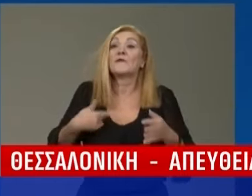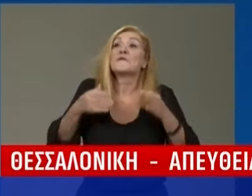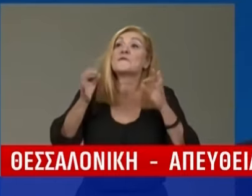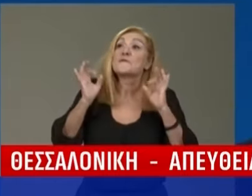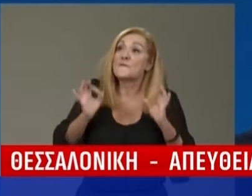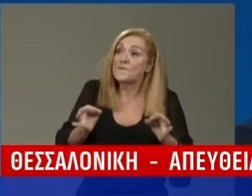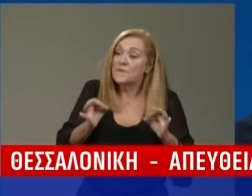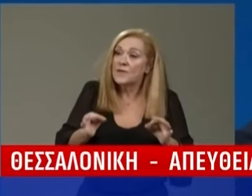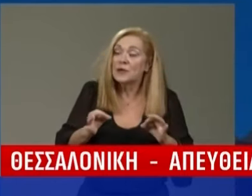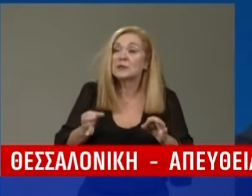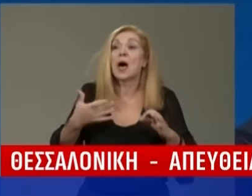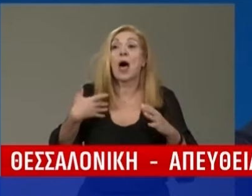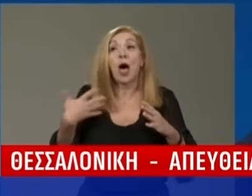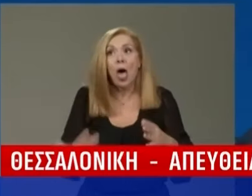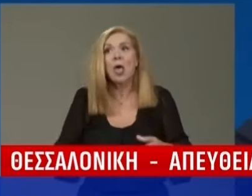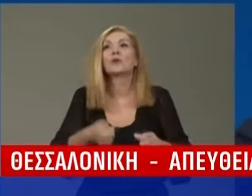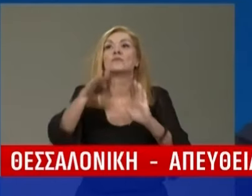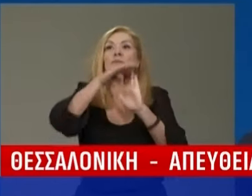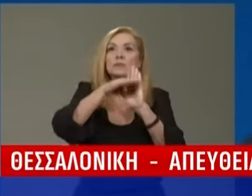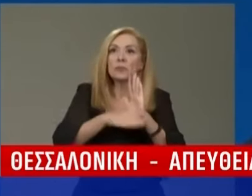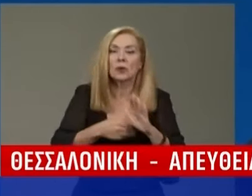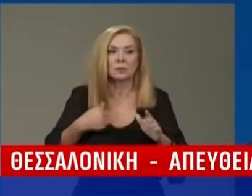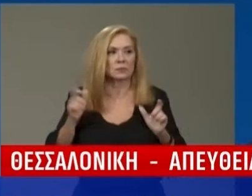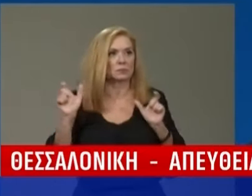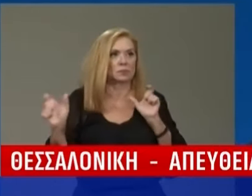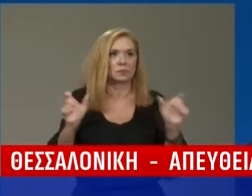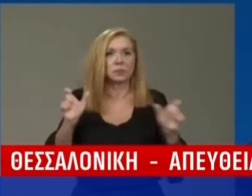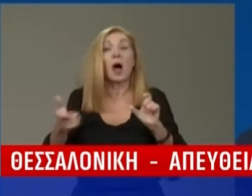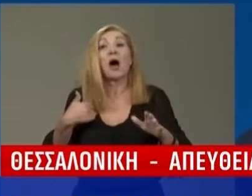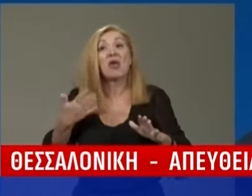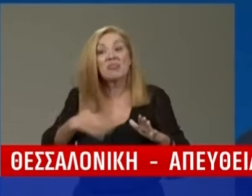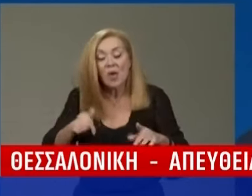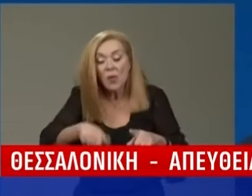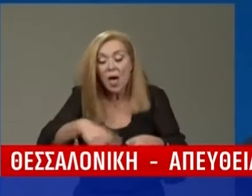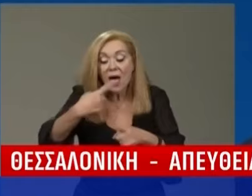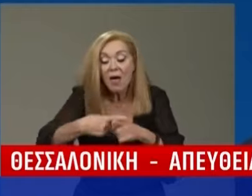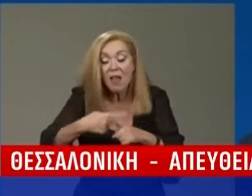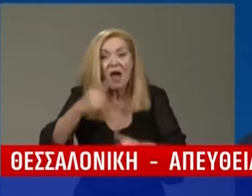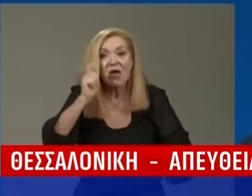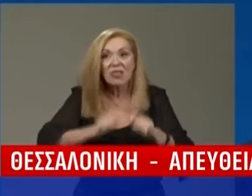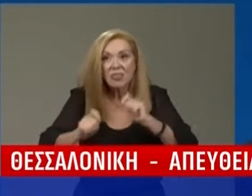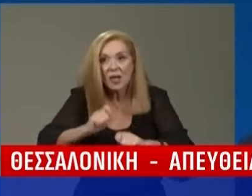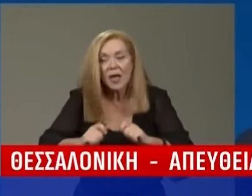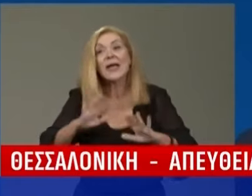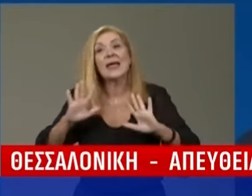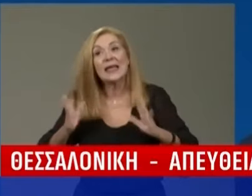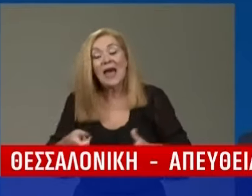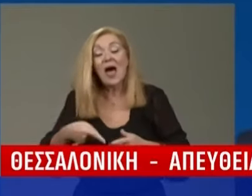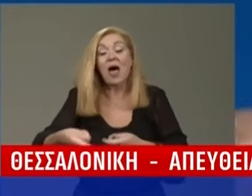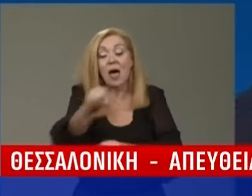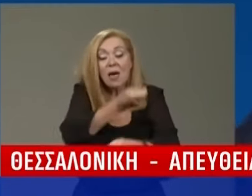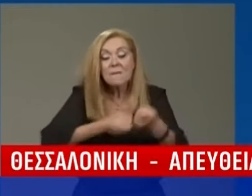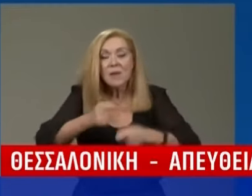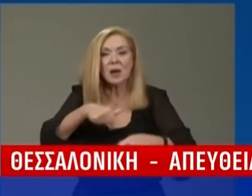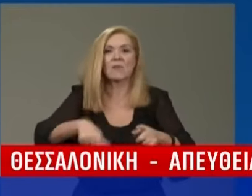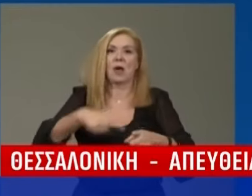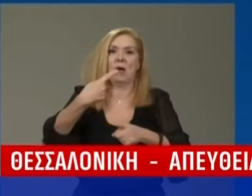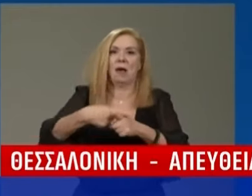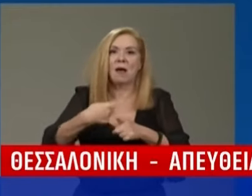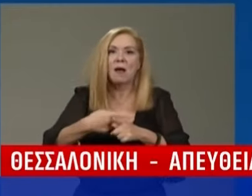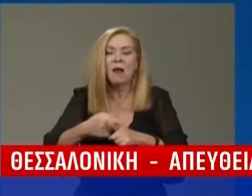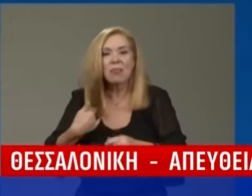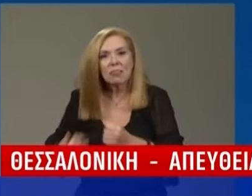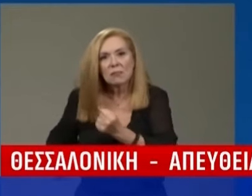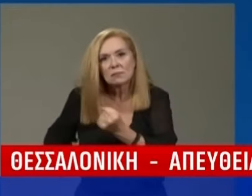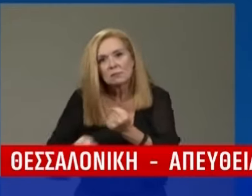να δρομολογούμε μεγάλα εξοπλιστικά προγράμματα. Θέλουμε όμως ελληνική προστιθέμενη αξία και θέλουμε μεγαλύτερη στήριξη της ελληνικής επιχειρηματικότητας στο